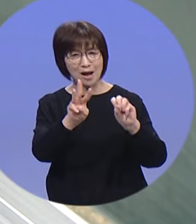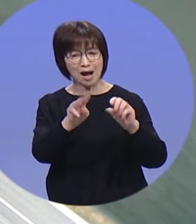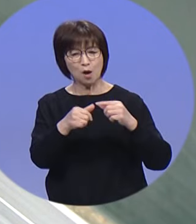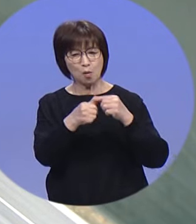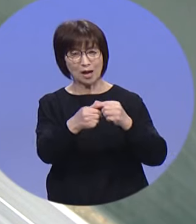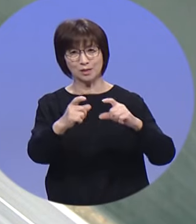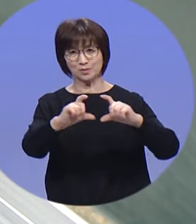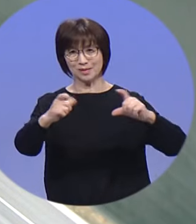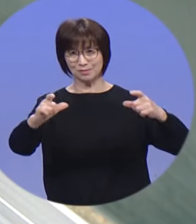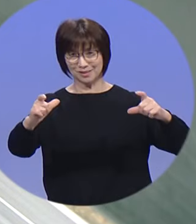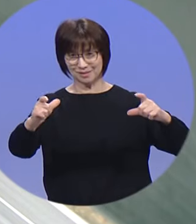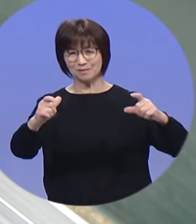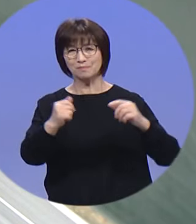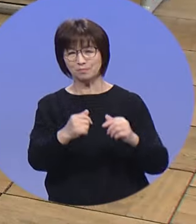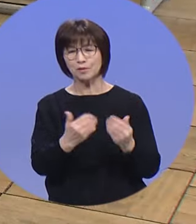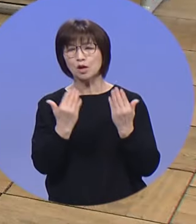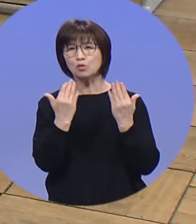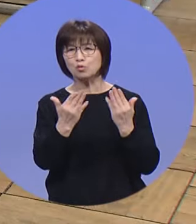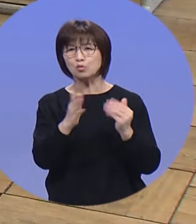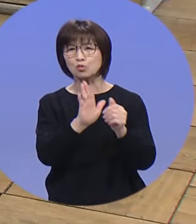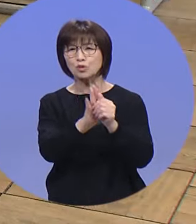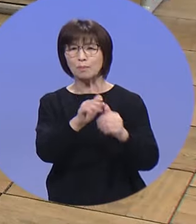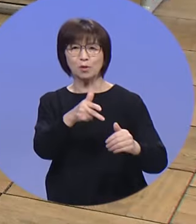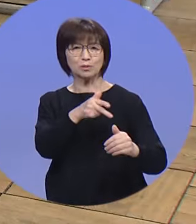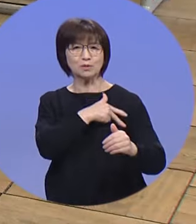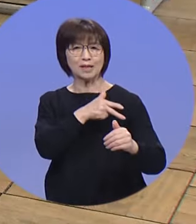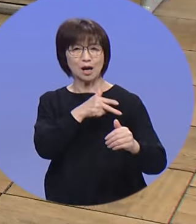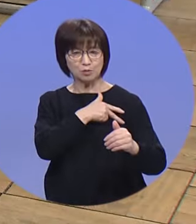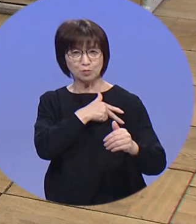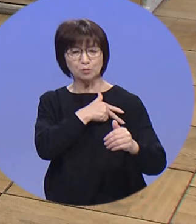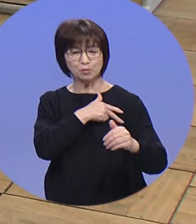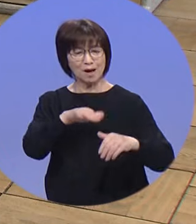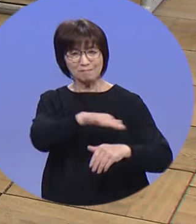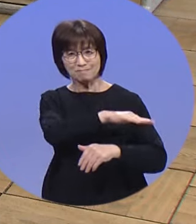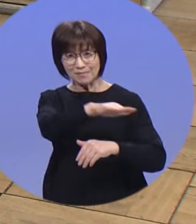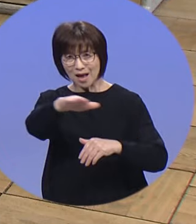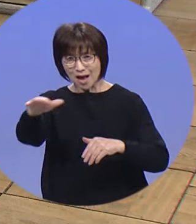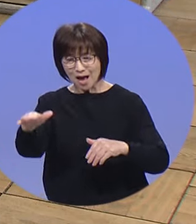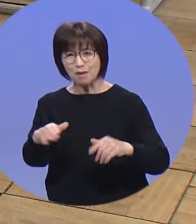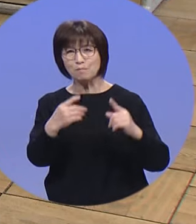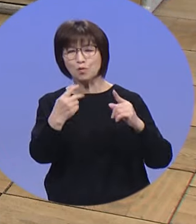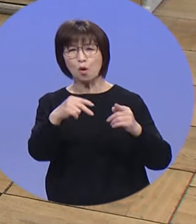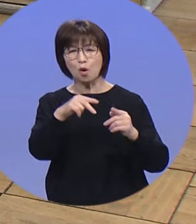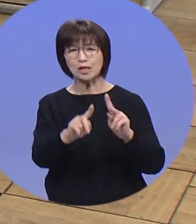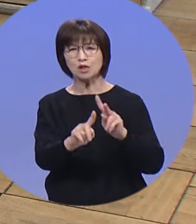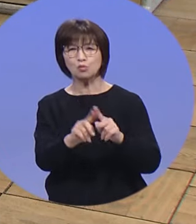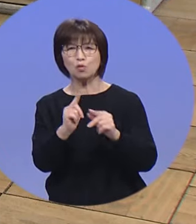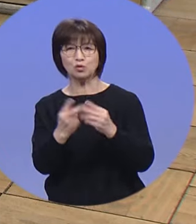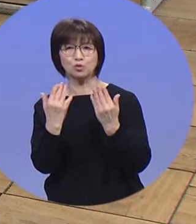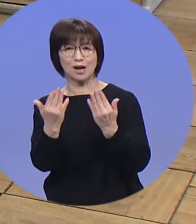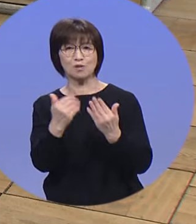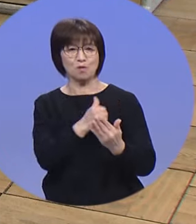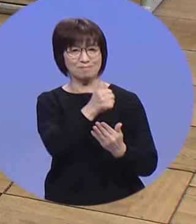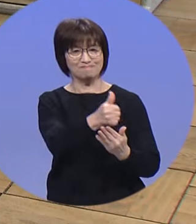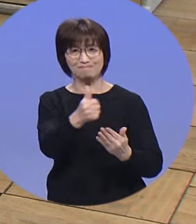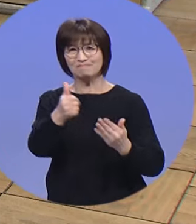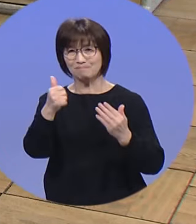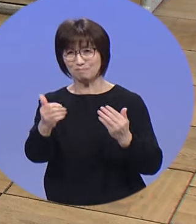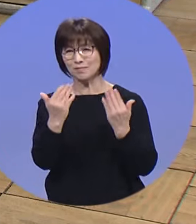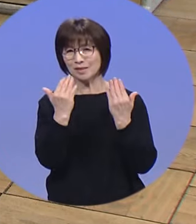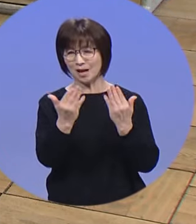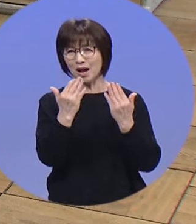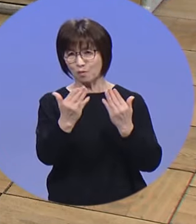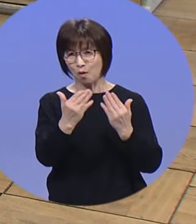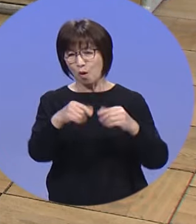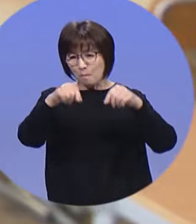するほか、スクールサポートスタッフを全公立小中学校に配置するとともに、学校の